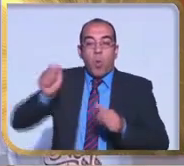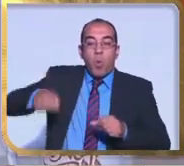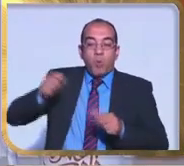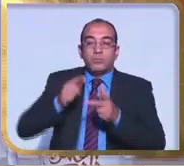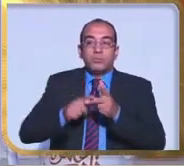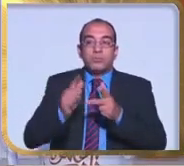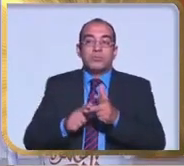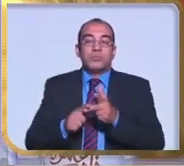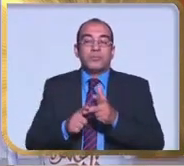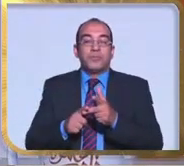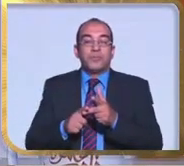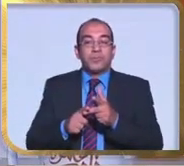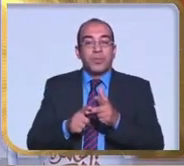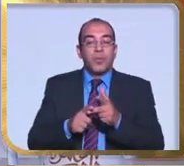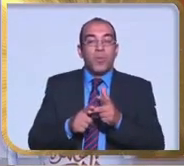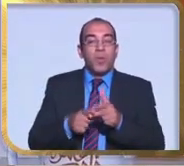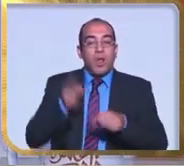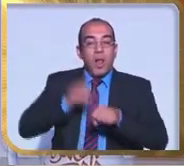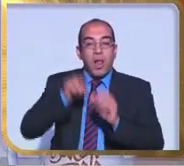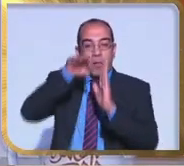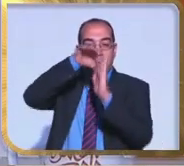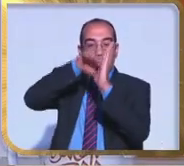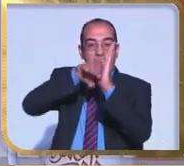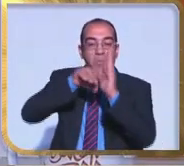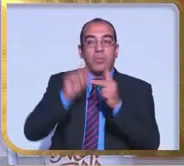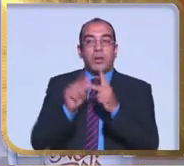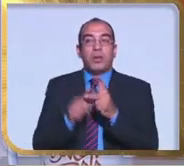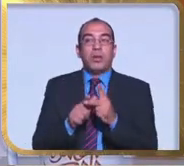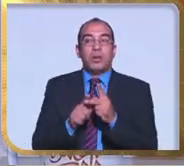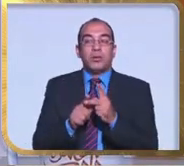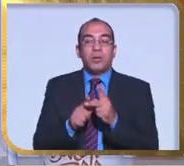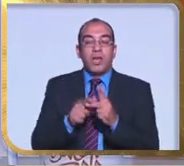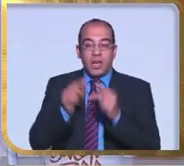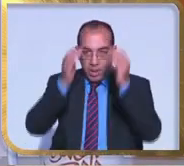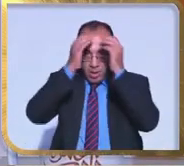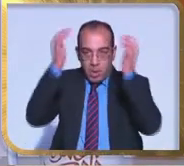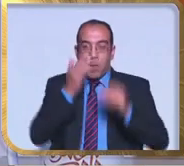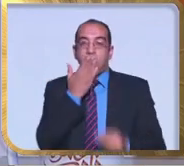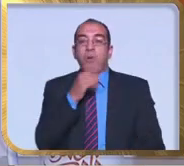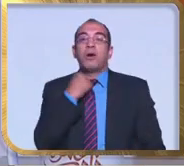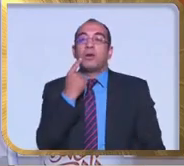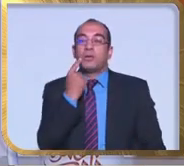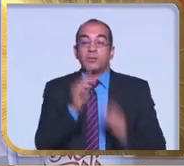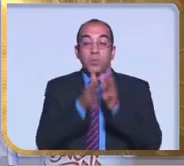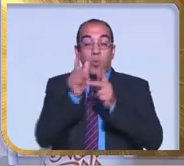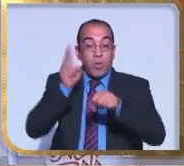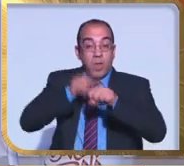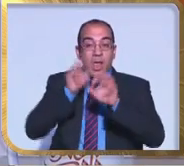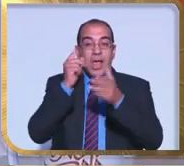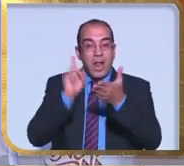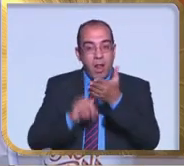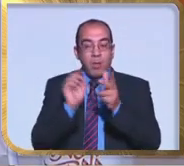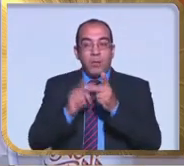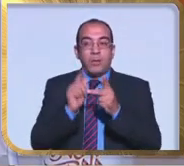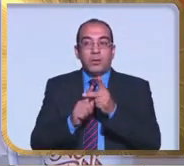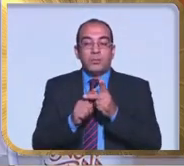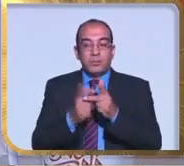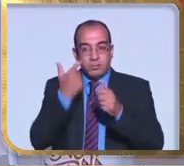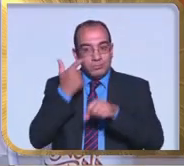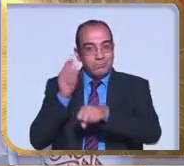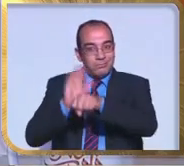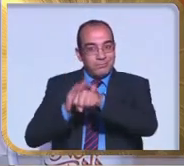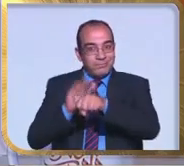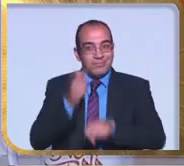والفضائل. هذا الترتيب قصده الإمام البخاري لأنه راعى